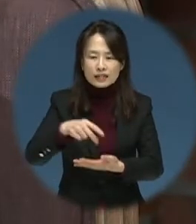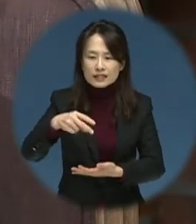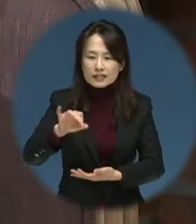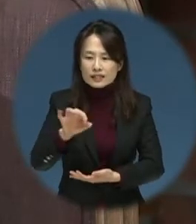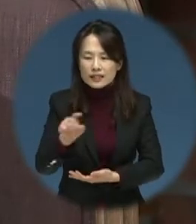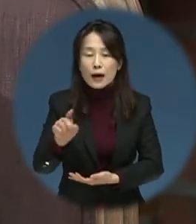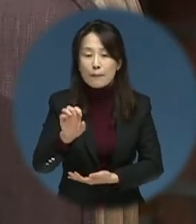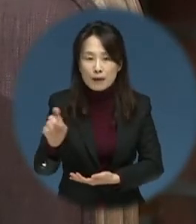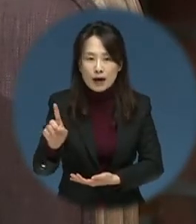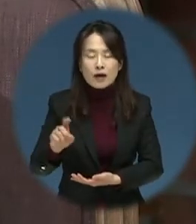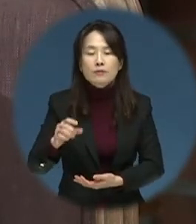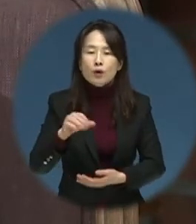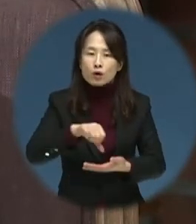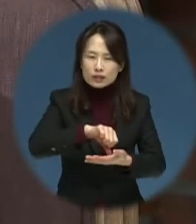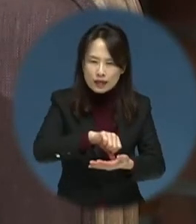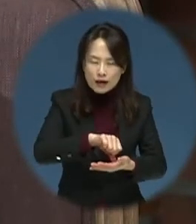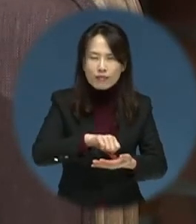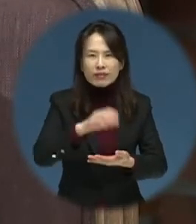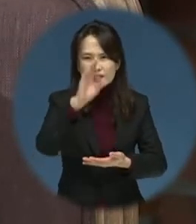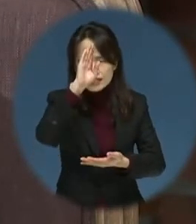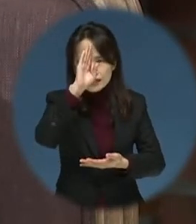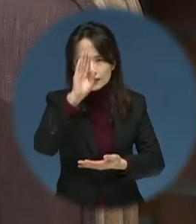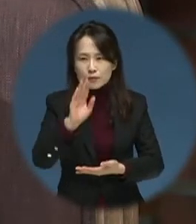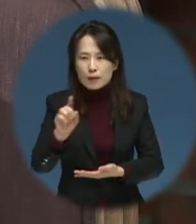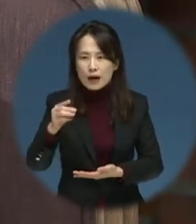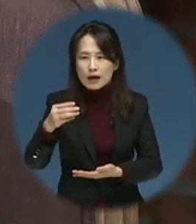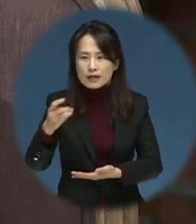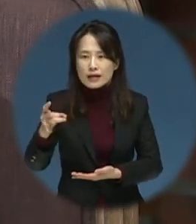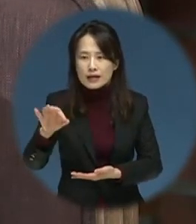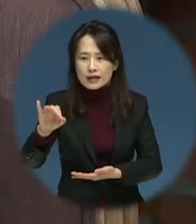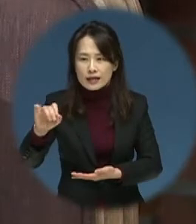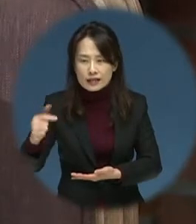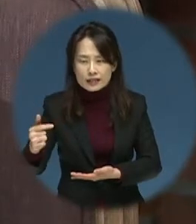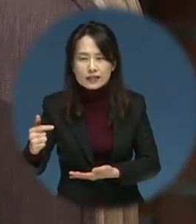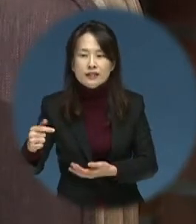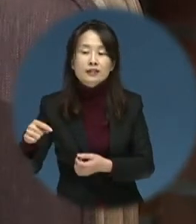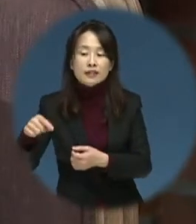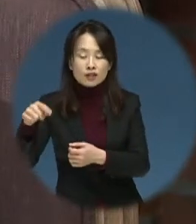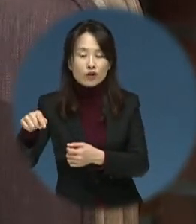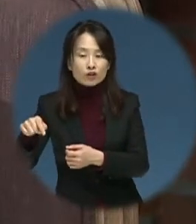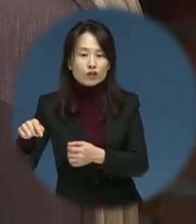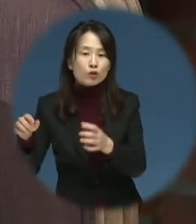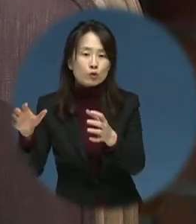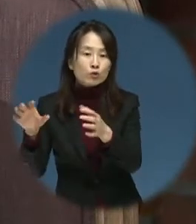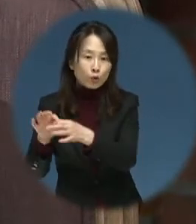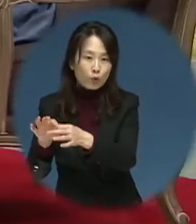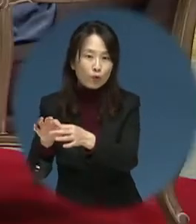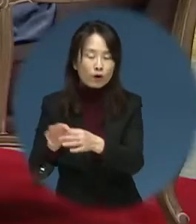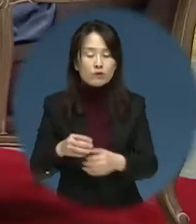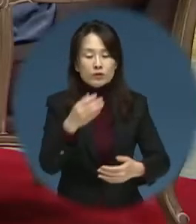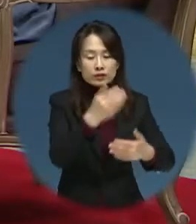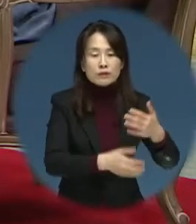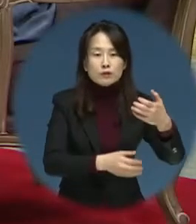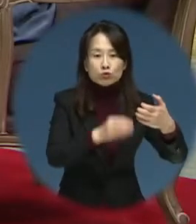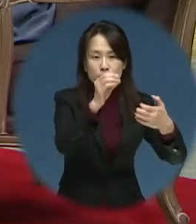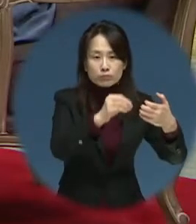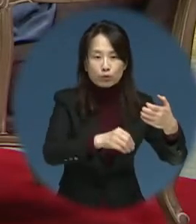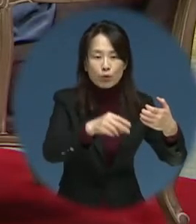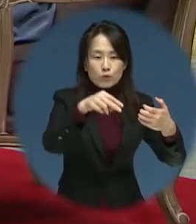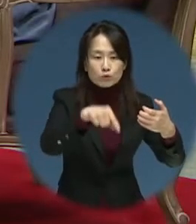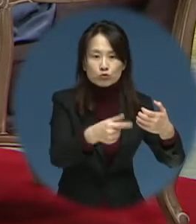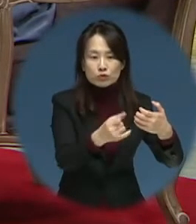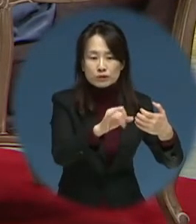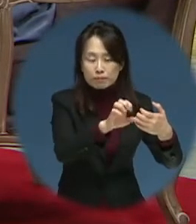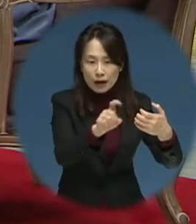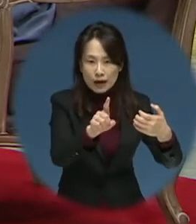이란, 이라크, 바레인이 시아파고요. 나머지 대부분은 순위파입니다. 90%. 네. 아시아 쪽은요? 아시아 쪽은 거의